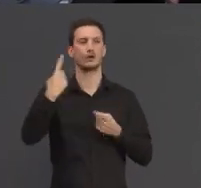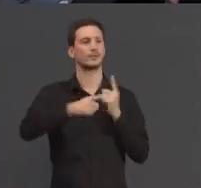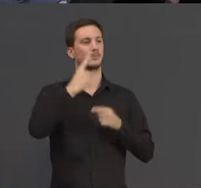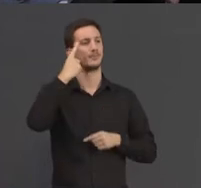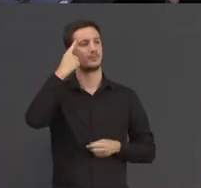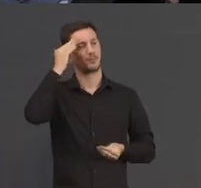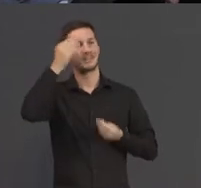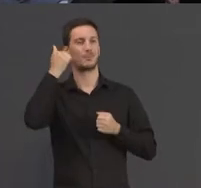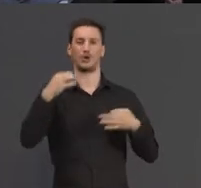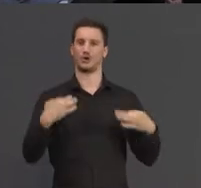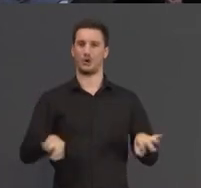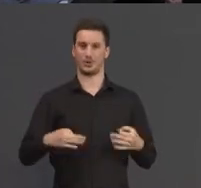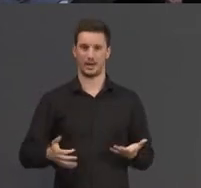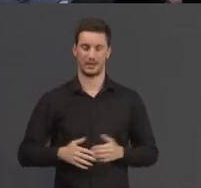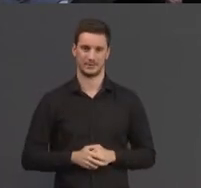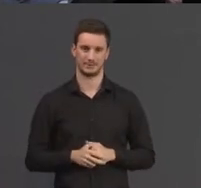que és el més normal.